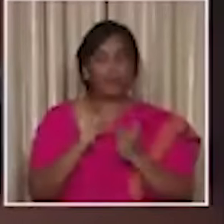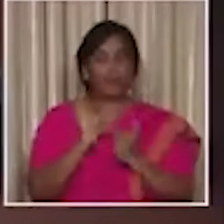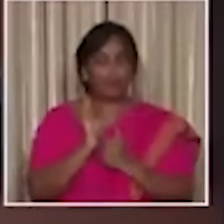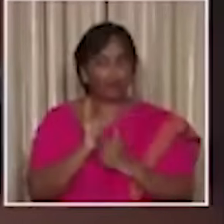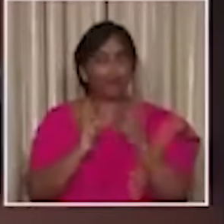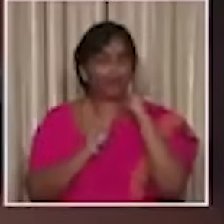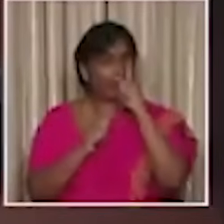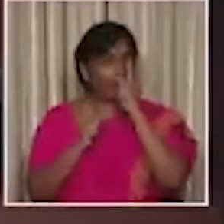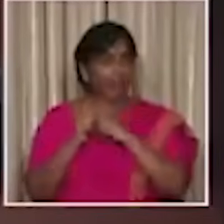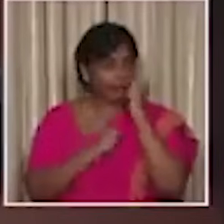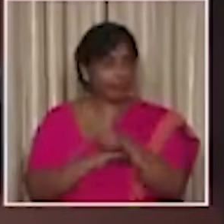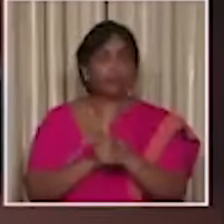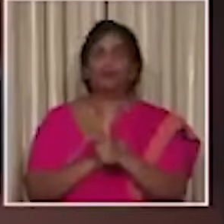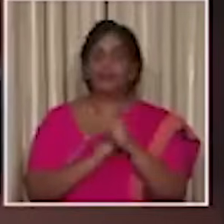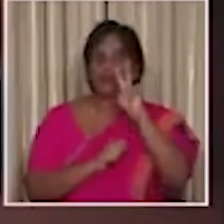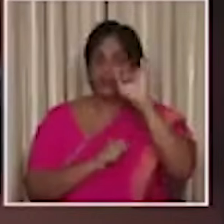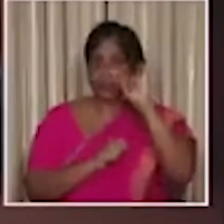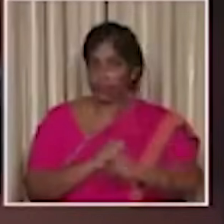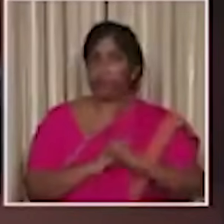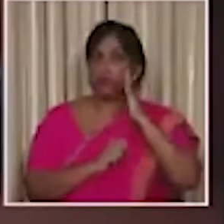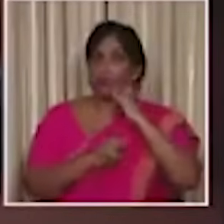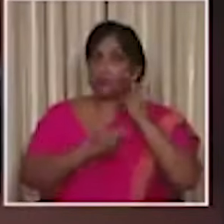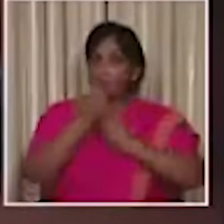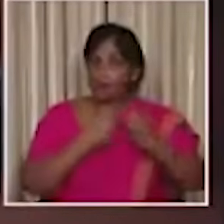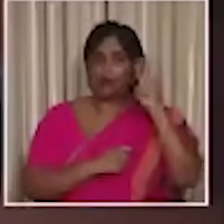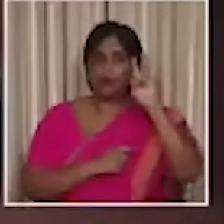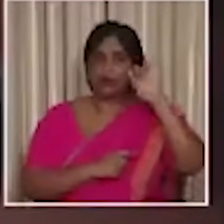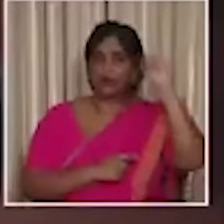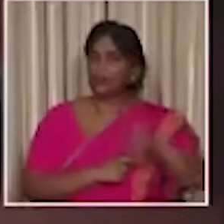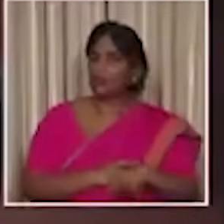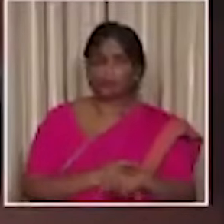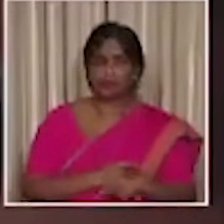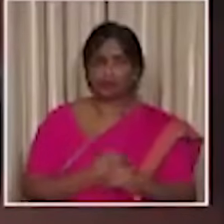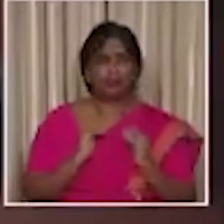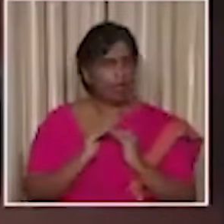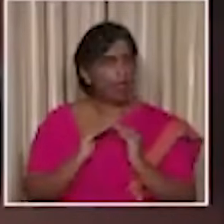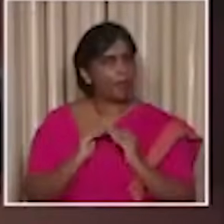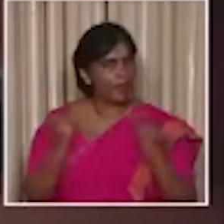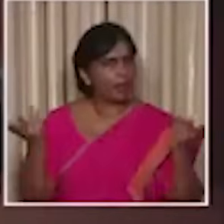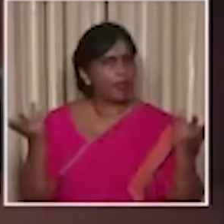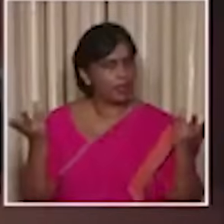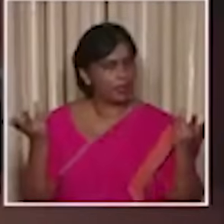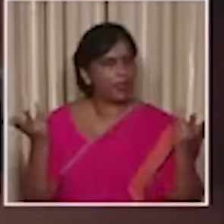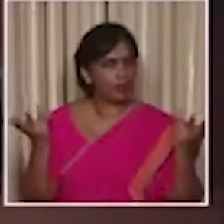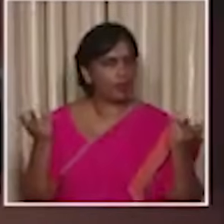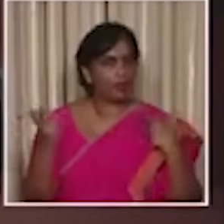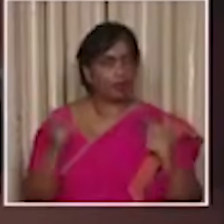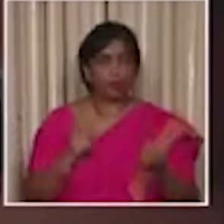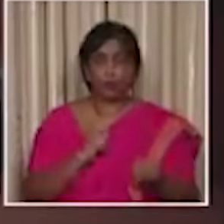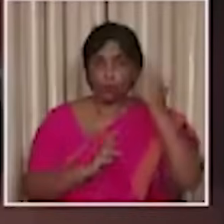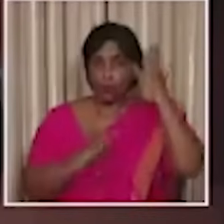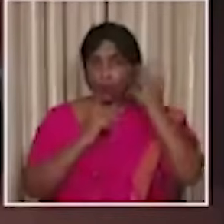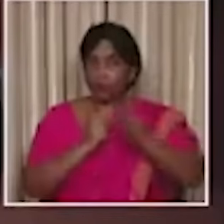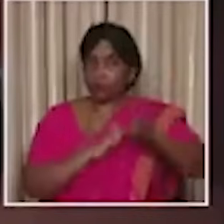visi aida hat. Api Peter atau yang mana kita nata dini visi aja dah. Eka sahadaran hari muka deh itu mana wedi market tegak lu keti